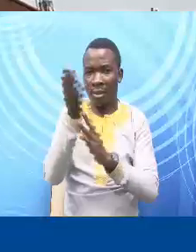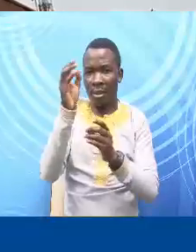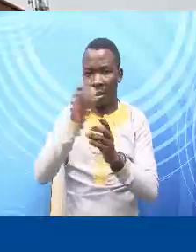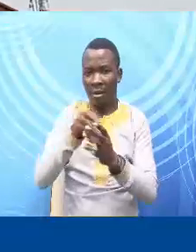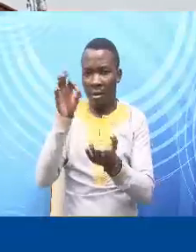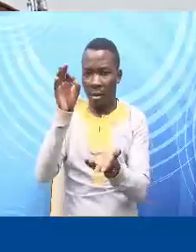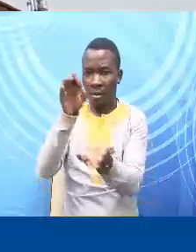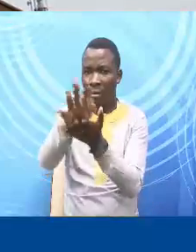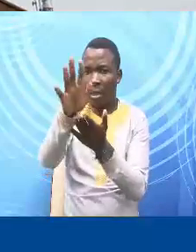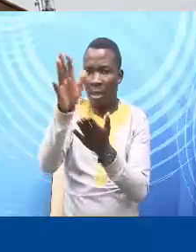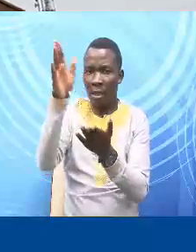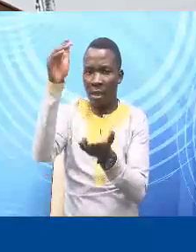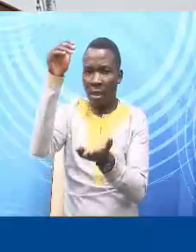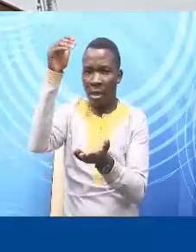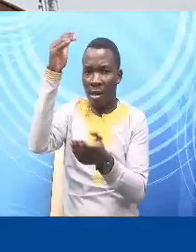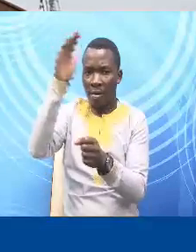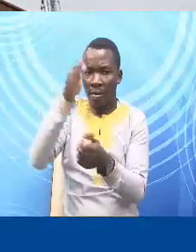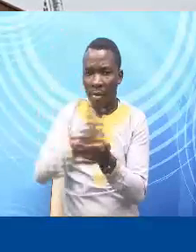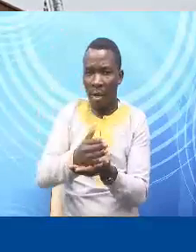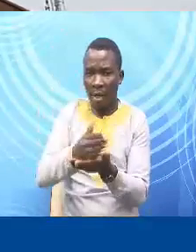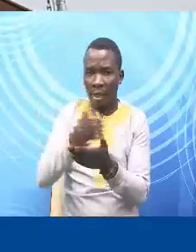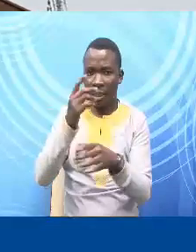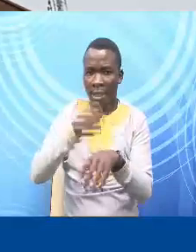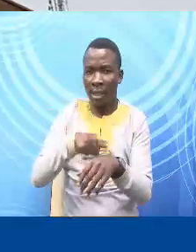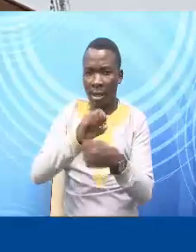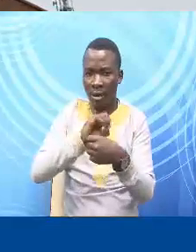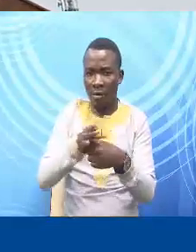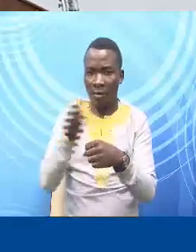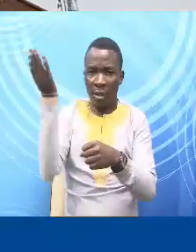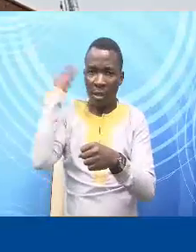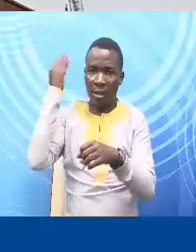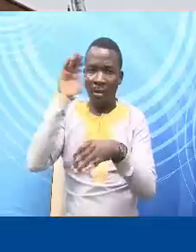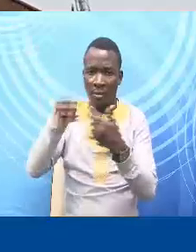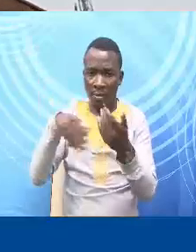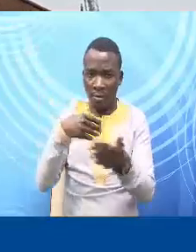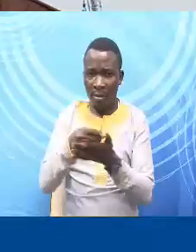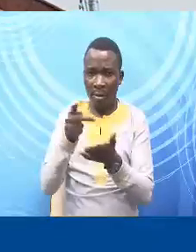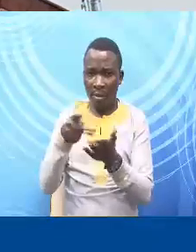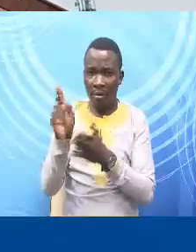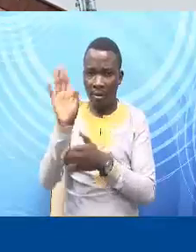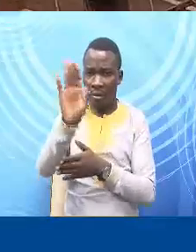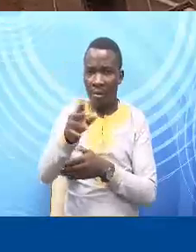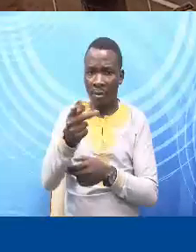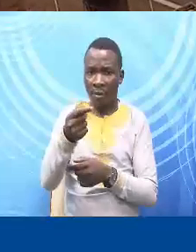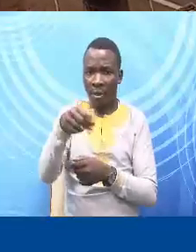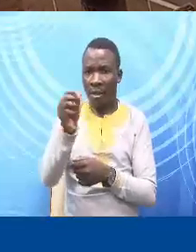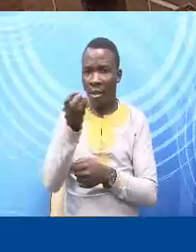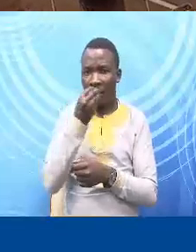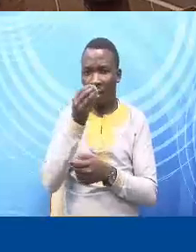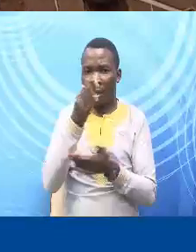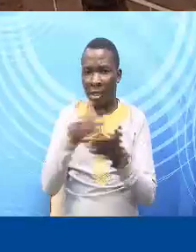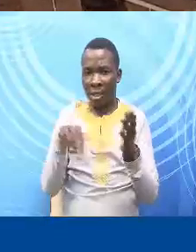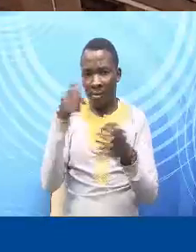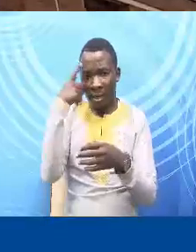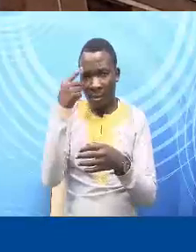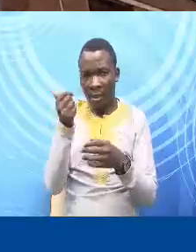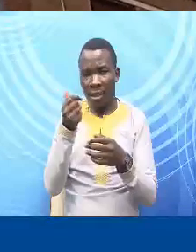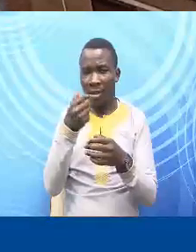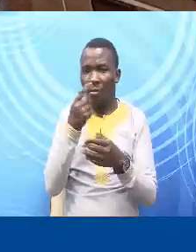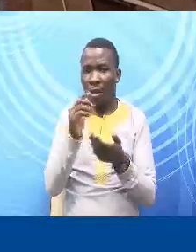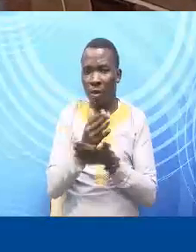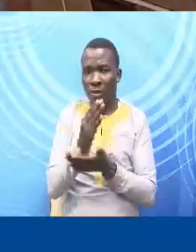banirukanwe bahagaze nko muri cya gihe cya covid ubushize, bose barishyuje amafaranga yabo barayabimye, bamwe ndabazi rwose neza. Mwebwije ukuri iyi kampani